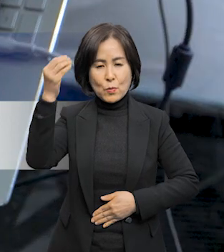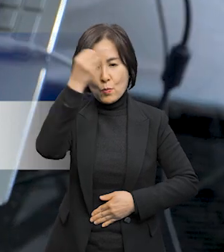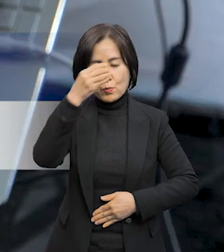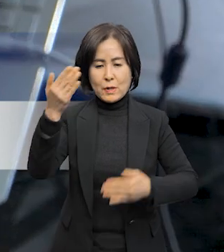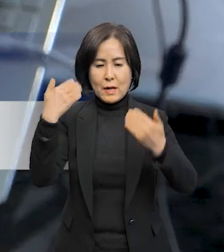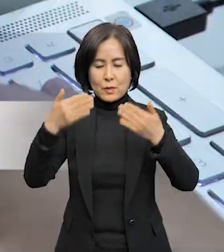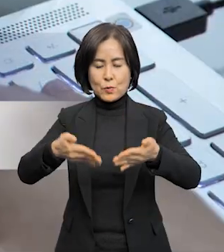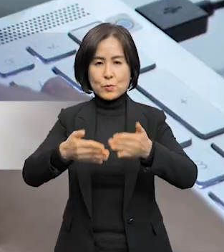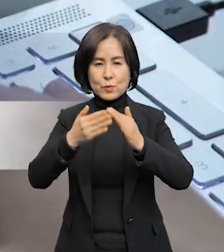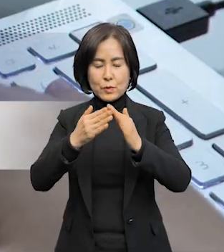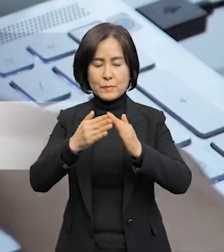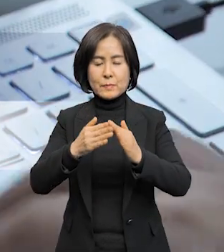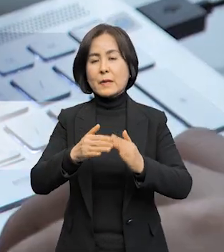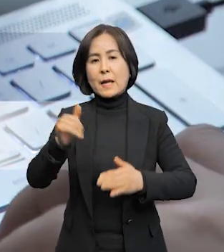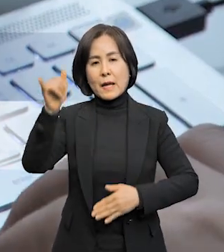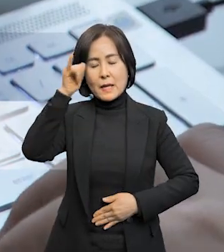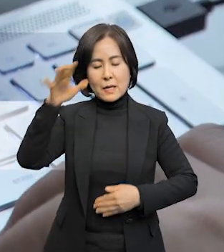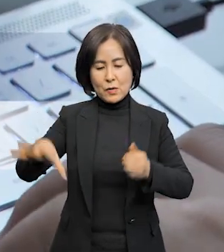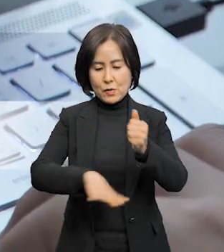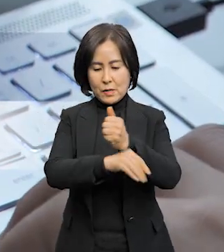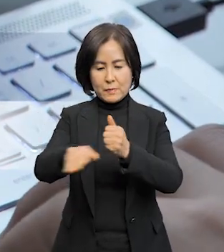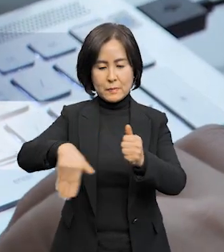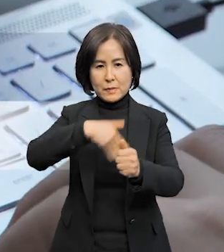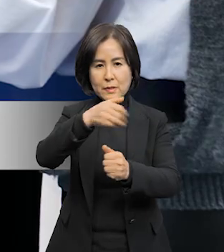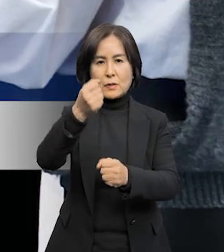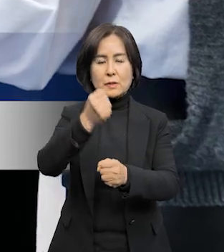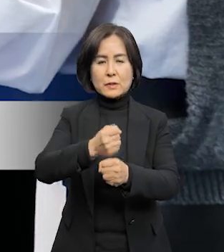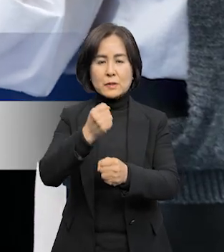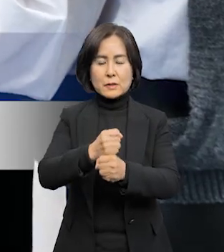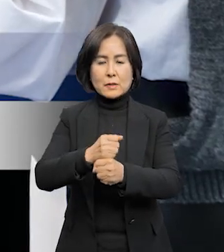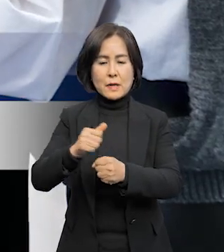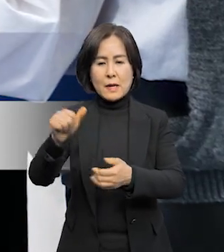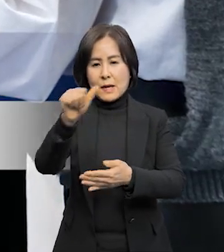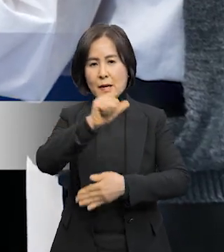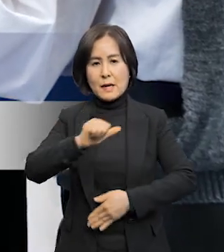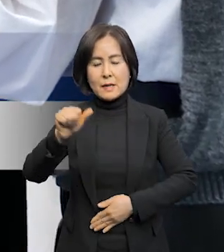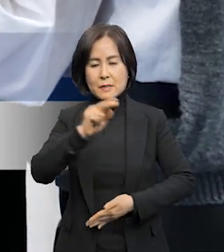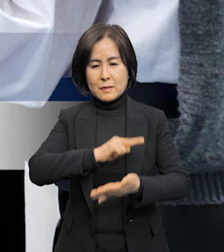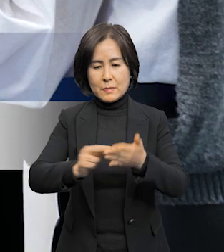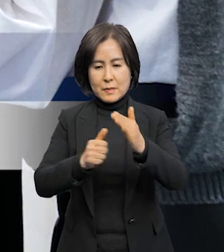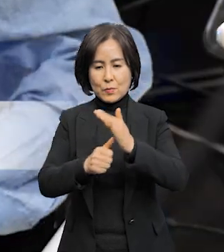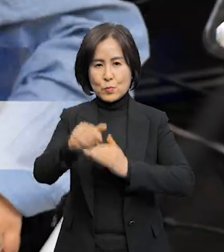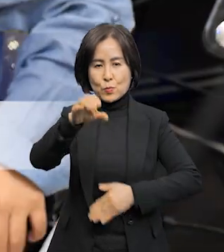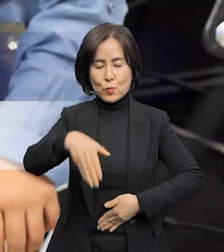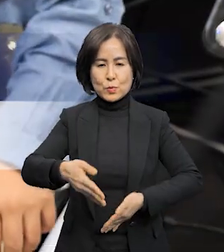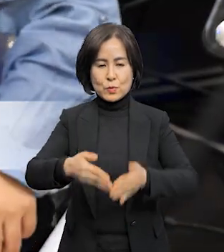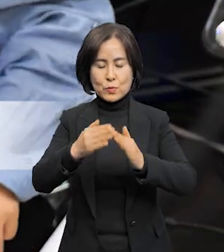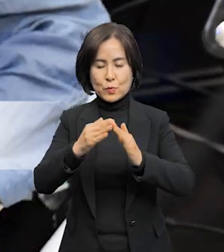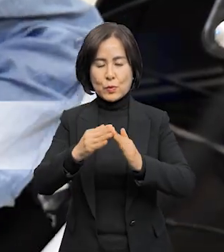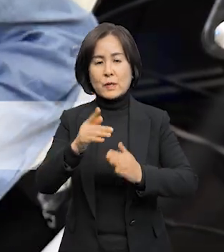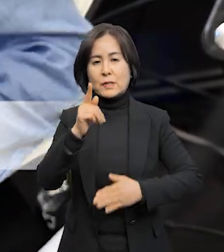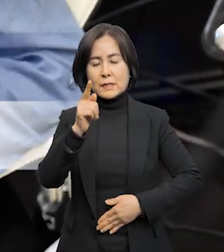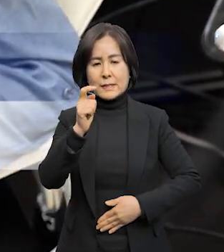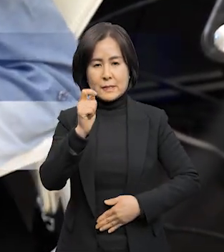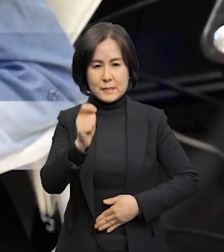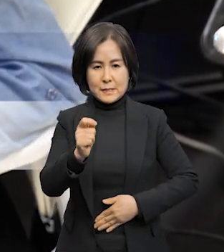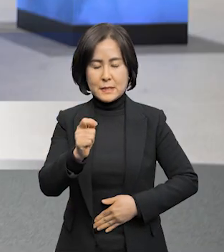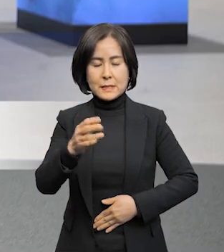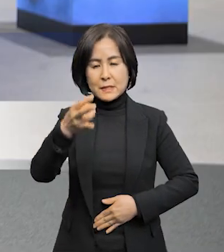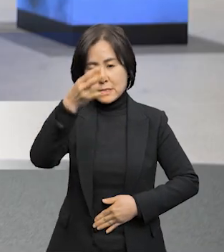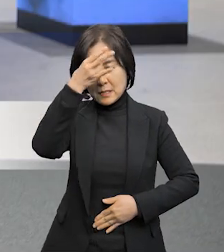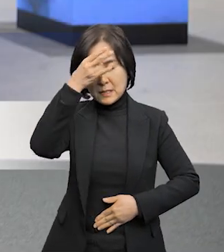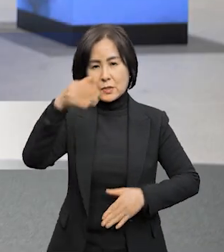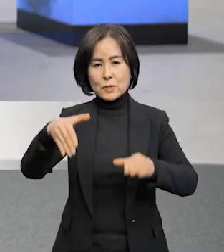영재고 설립 등 인공지능 융합 생태계 조성과 아시아 캐릭터 테마파크 조성 디지털 아트 컬쳐렉 구축과